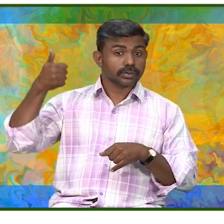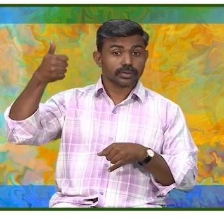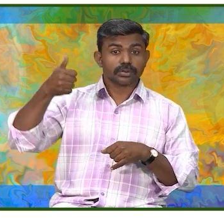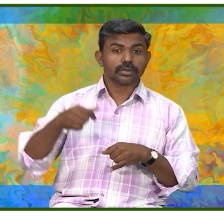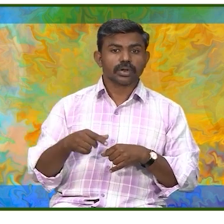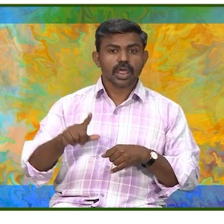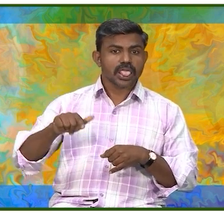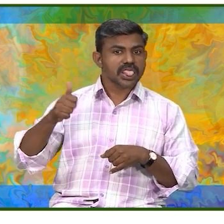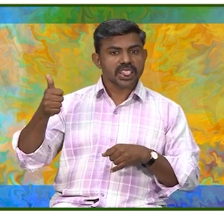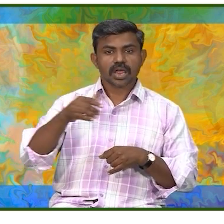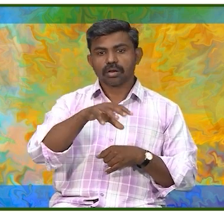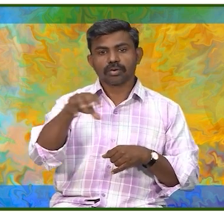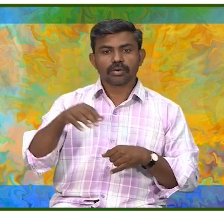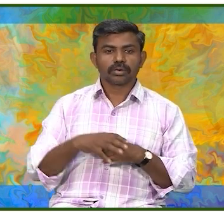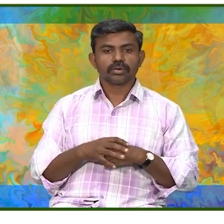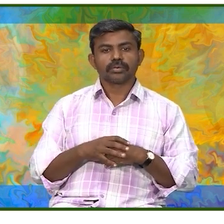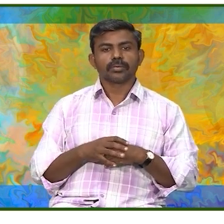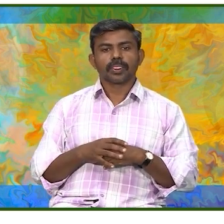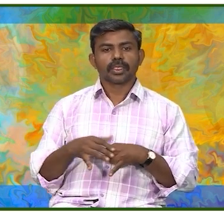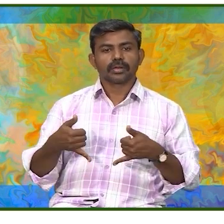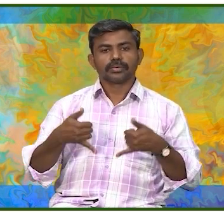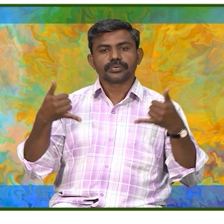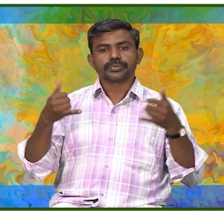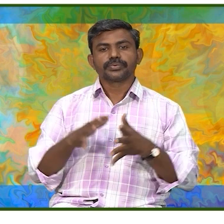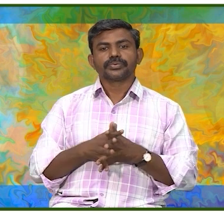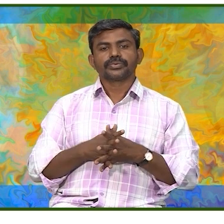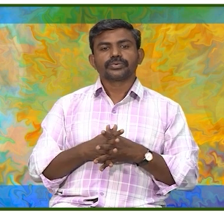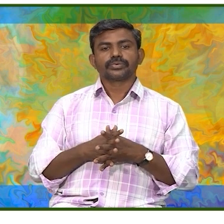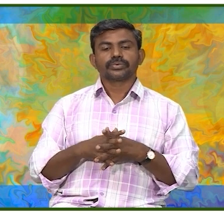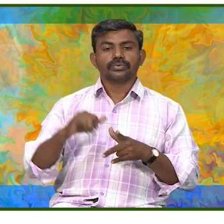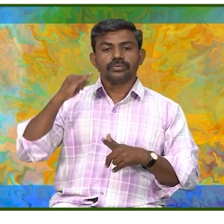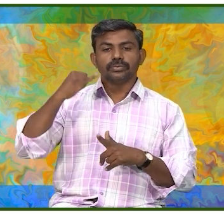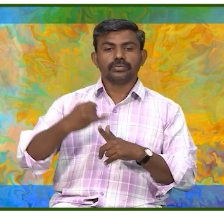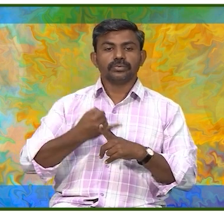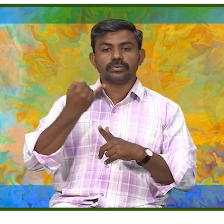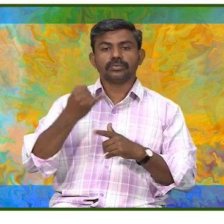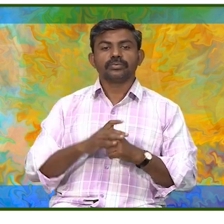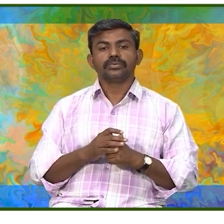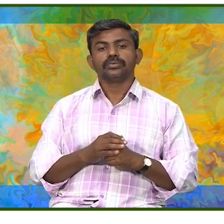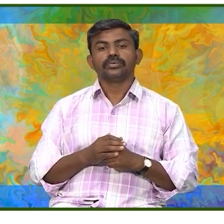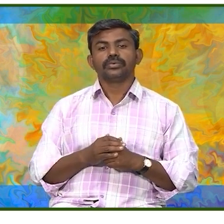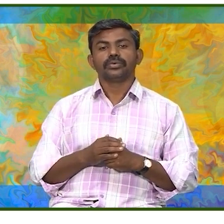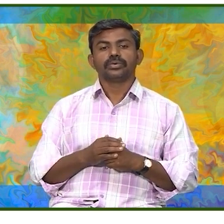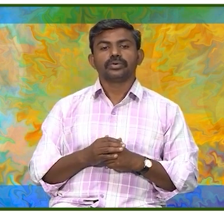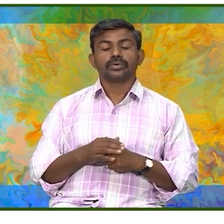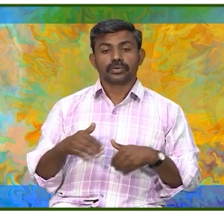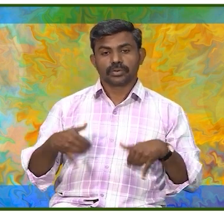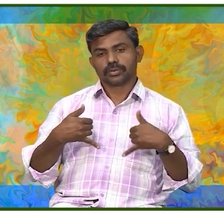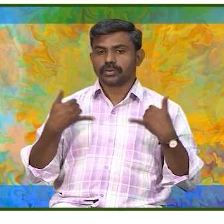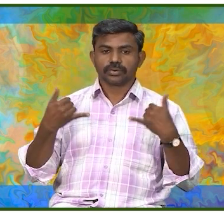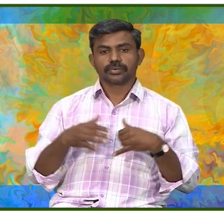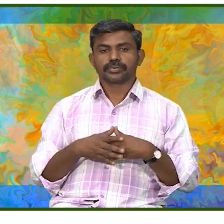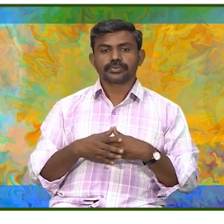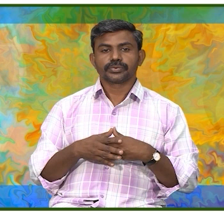நிறுவனத்துக்கு தலைவர்கள் இருக்காங்க. இந்தியாவை எடுத்துக்கிட்டிங்கன்னா பண்டித ஜவஹர்லால் நேரு, இது நம்ம இந்தியாவில்